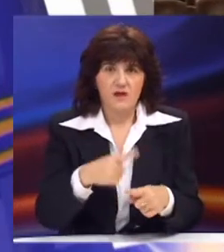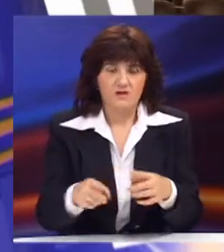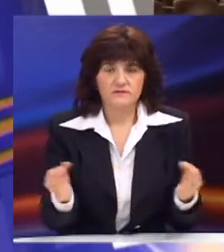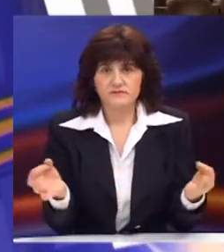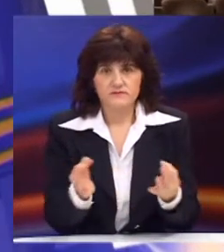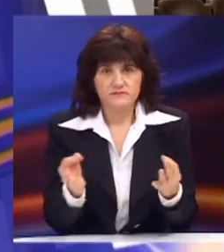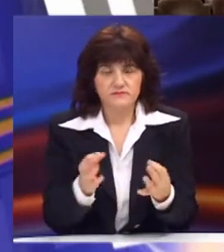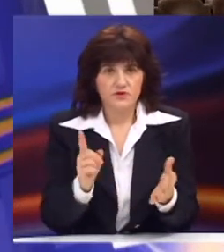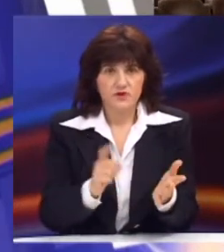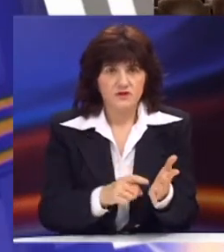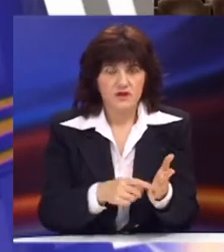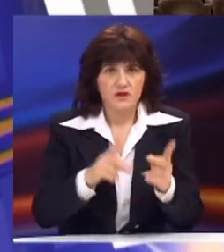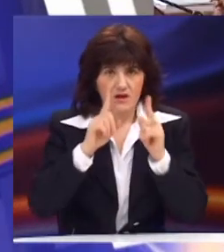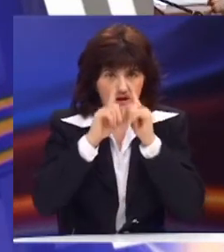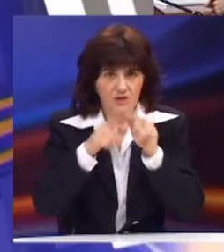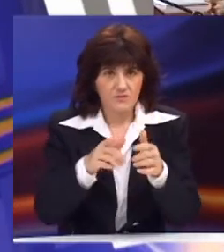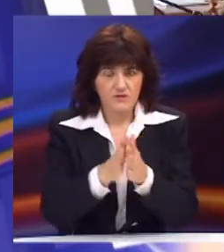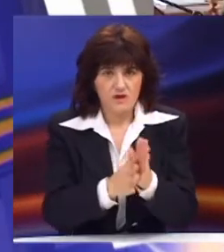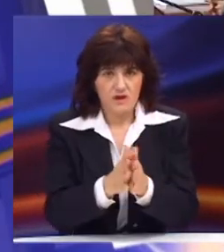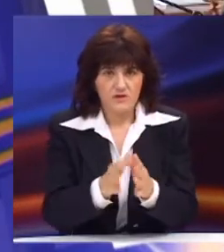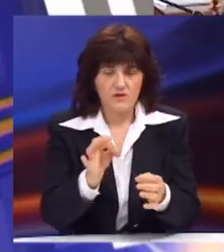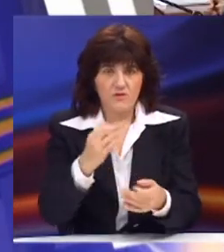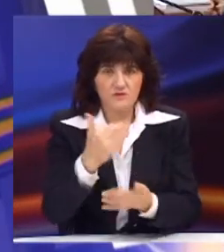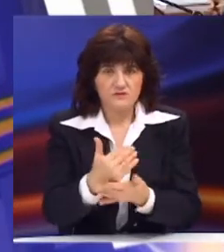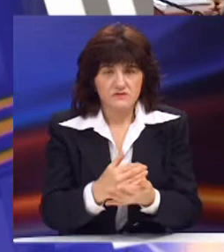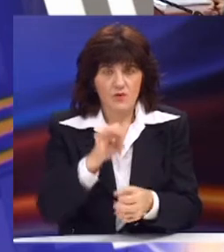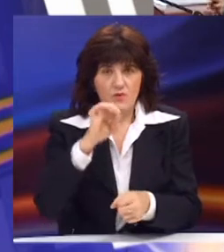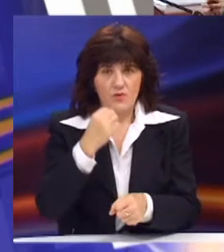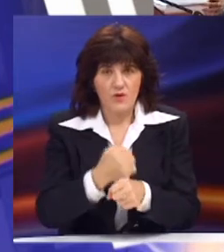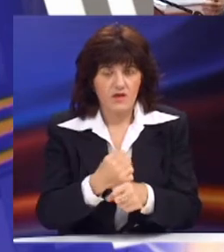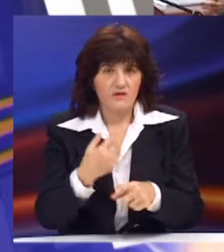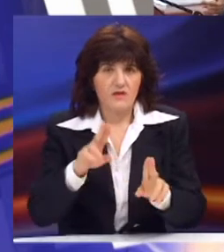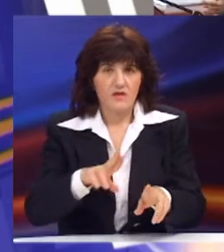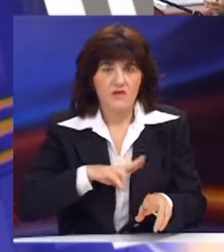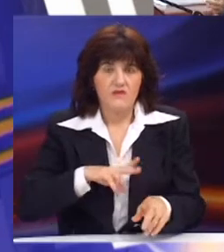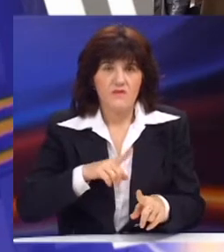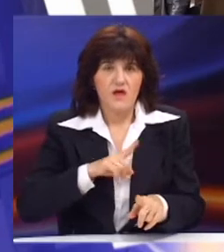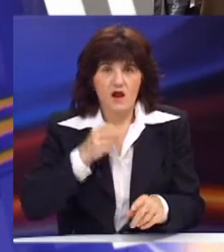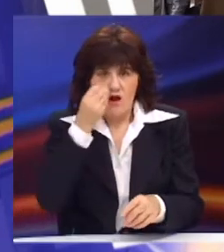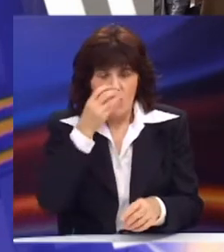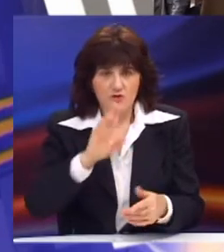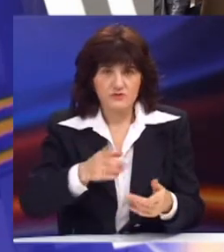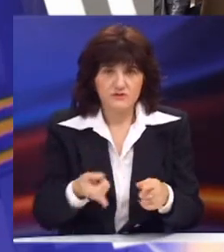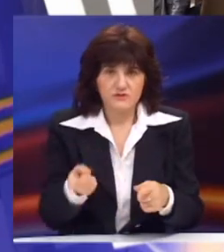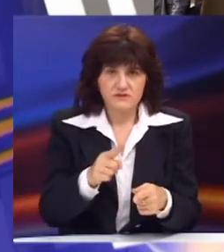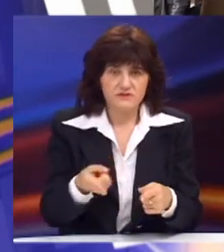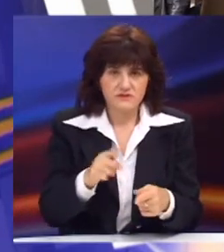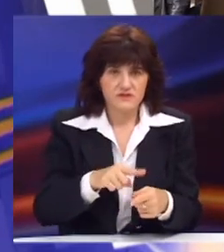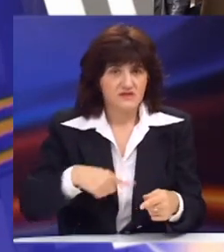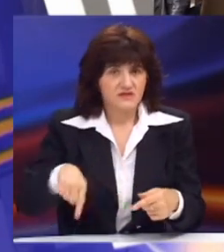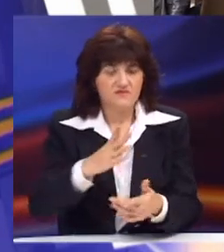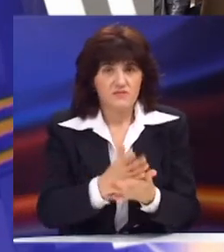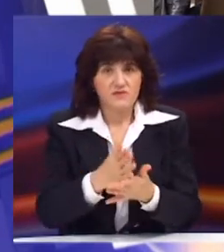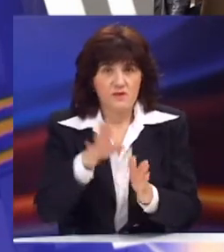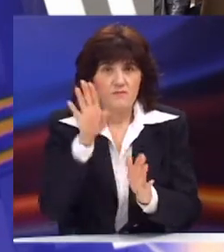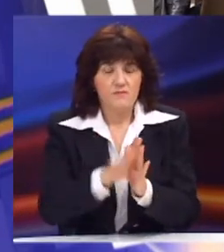predstavljeni razlozi zbog kojih su sindikalci napustili pregovore o novom tekstu zakona o radu, kao i njegove loše strane. Plate će svima u startu biti manje